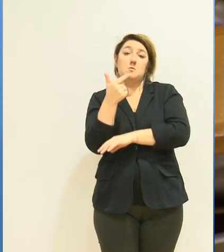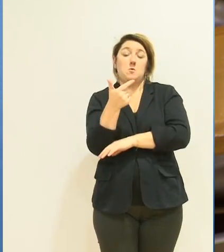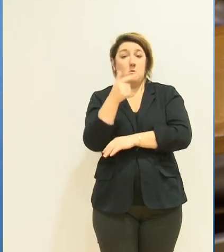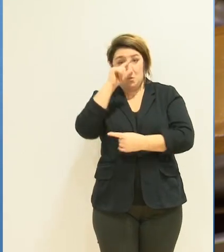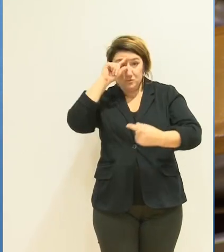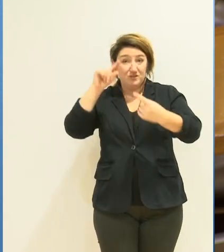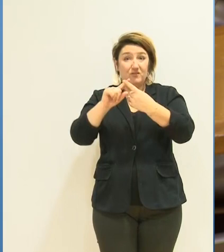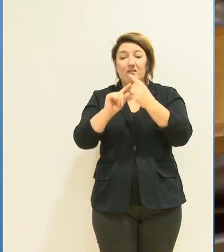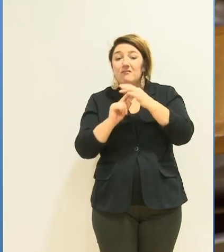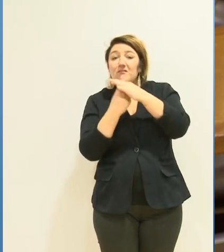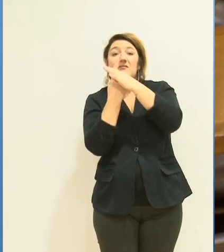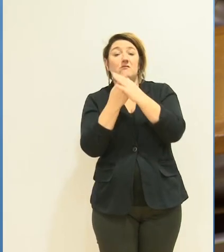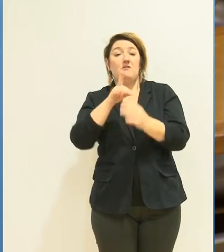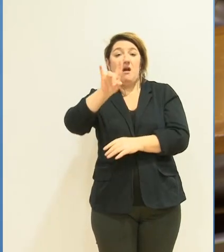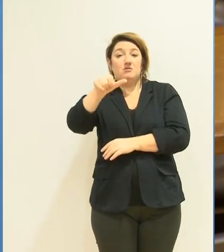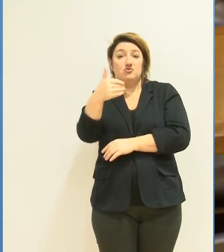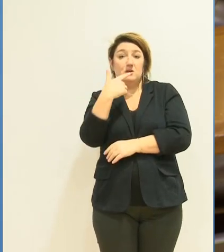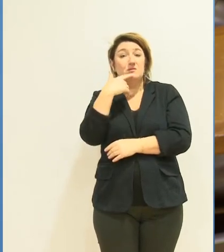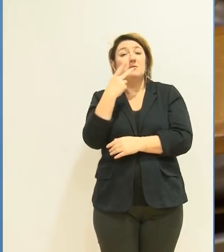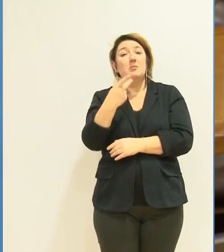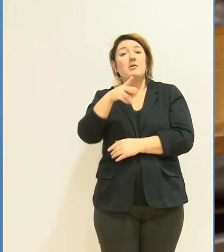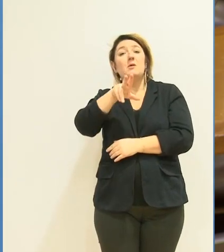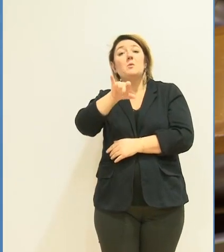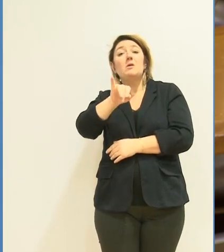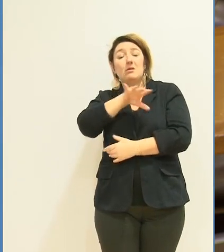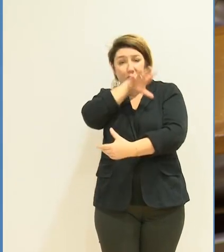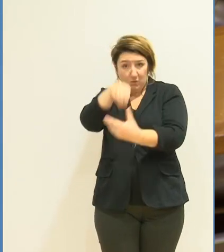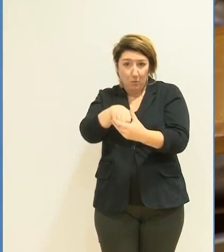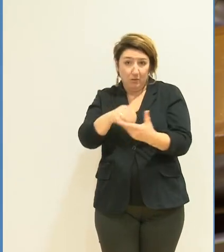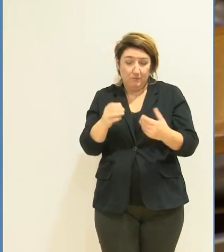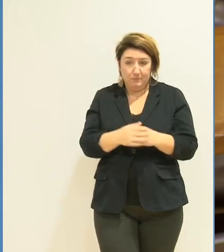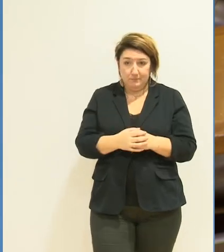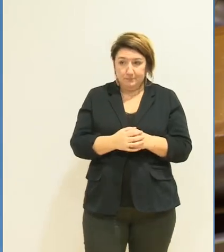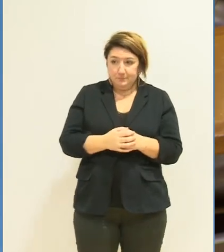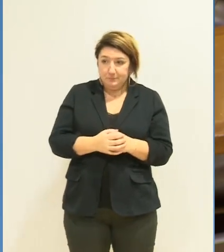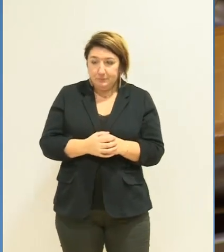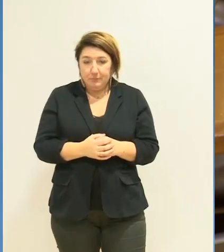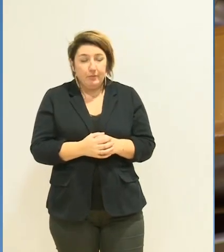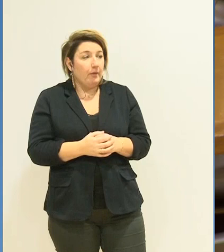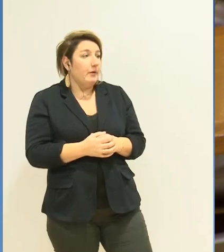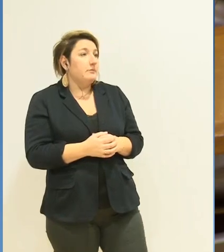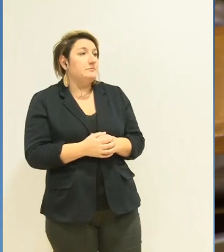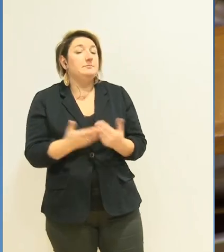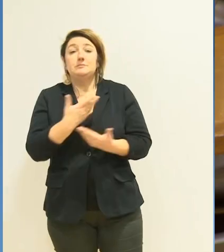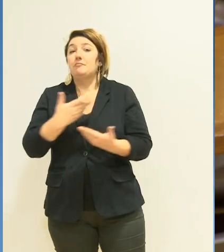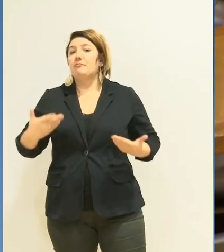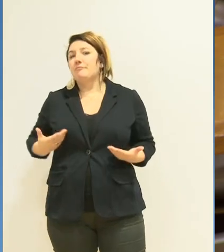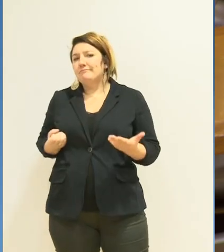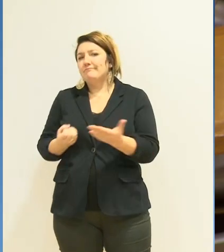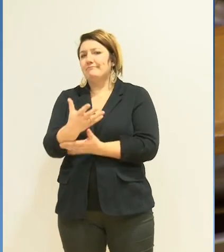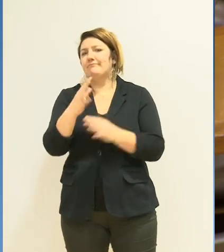produire sont bien inclus dans ce dance père lui enfin une précision ce qui concerne l'accession